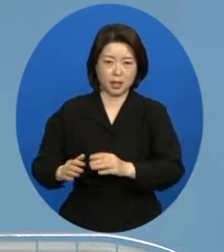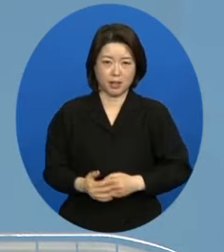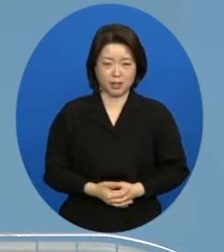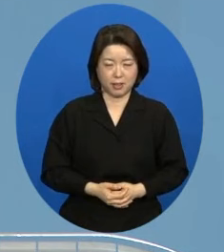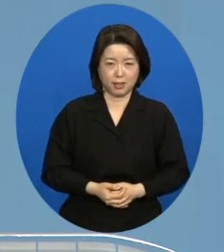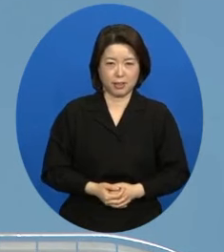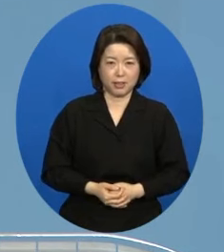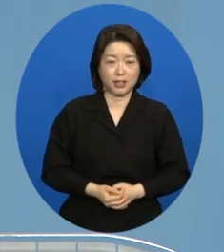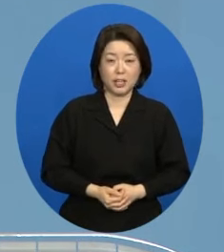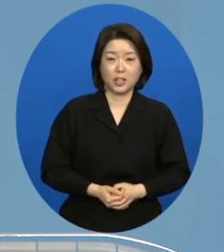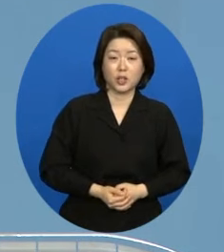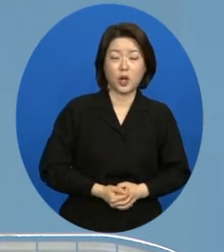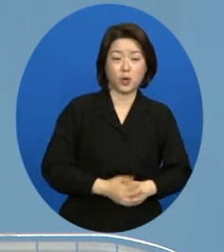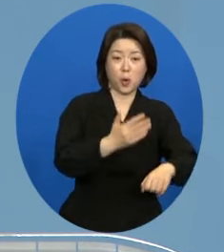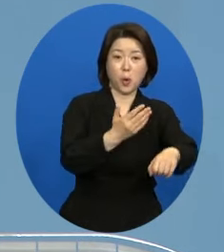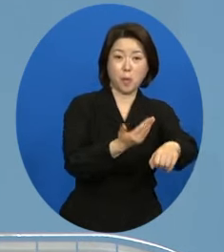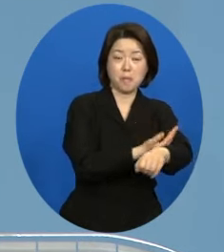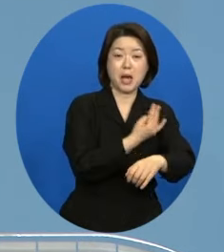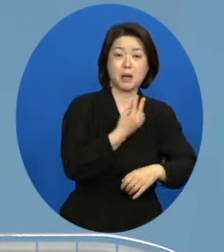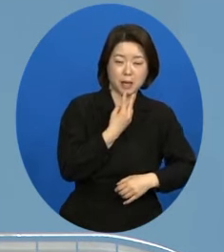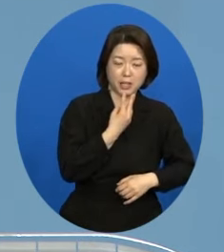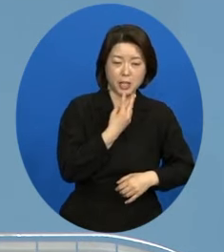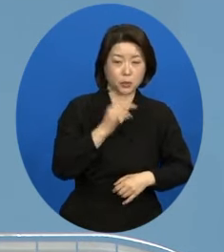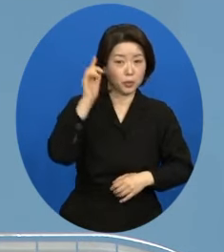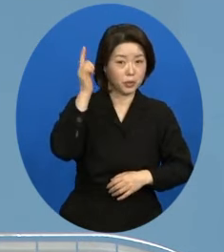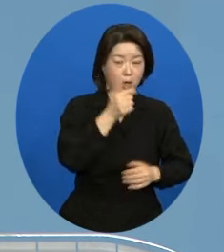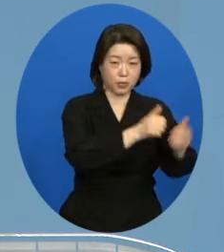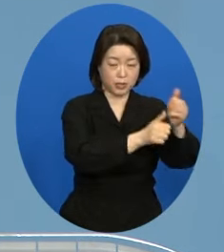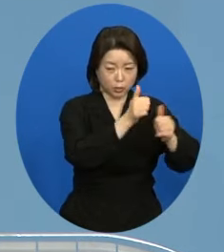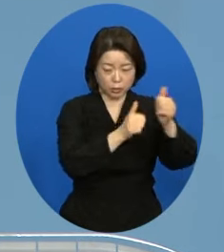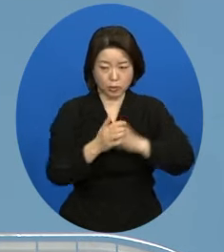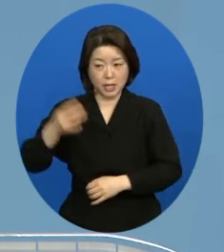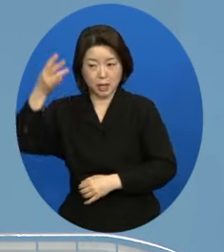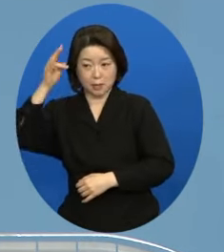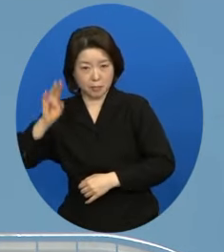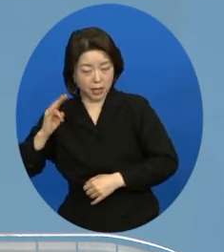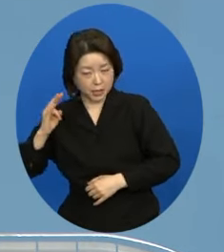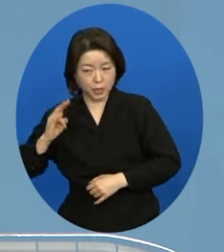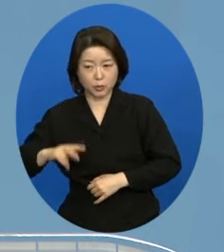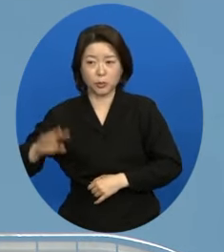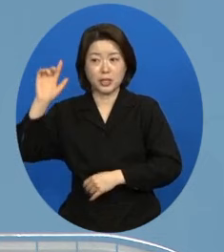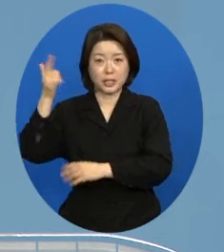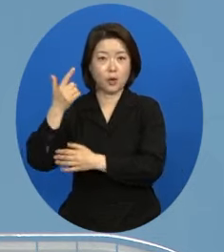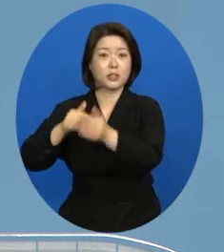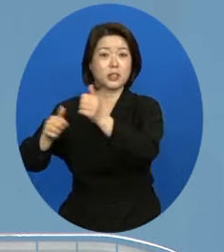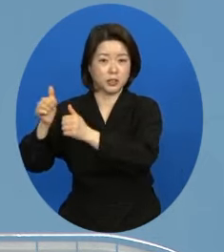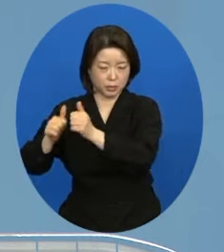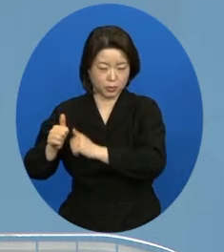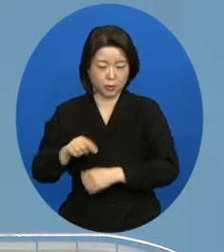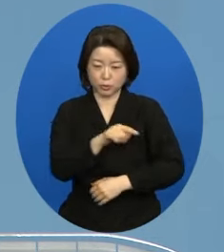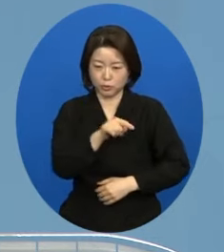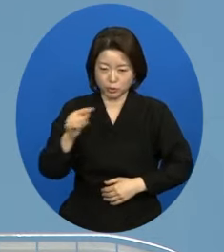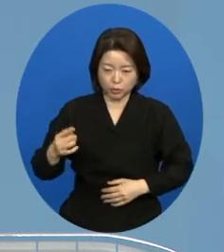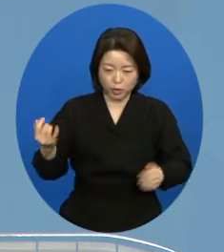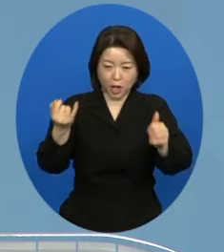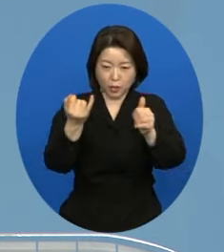의 그이 약을 했 마리아에게서 성으로 잉태하여 예수님이